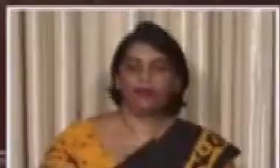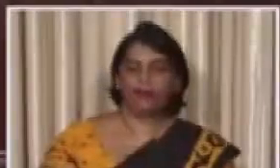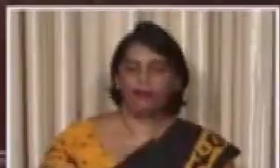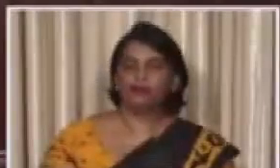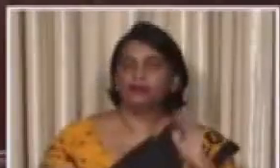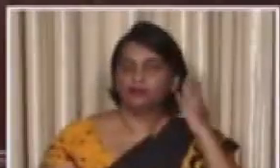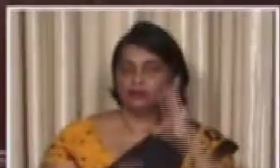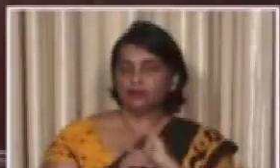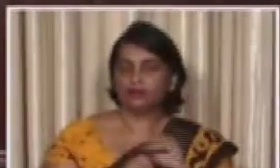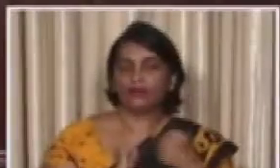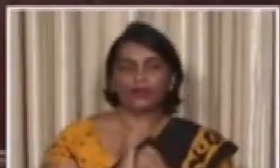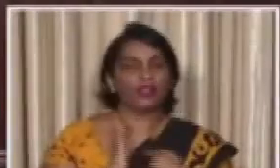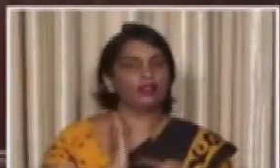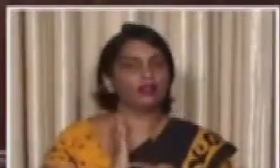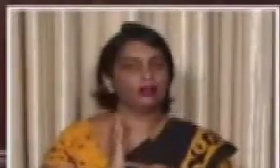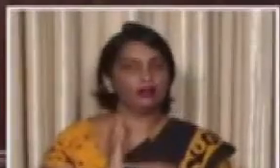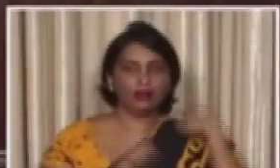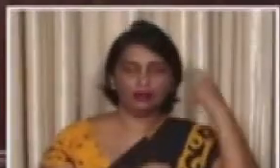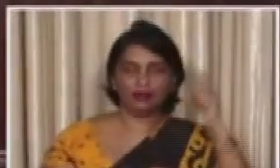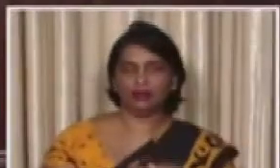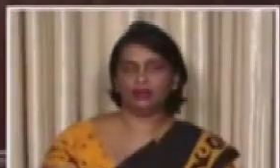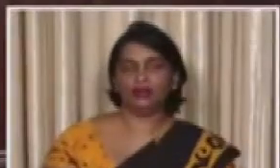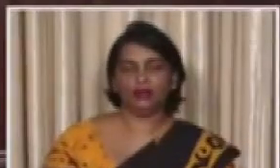විශේෂ ප්‍රකාශ ගරු තලතා අතුකෝරණ මැතිනිය.